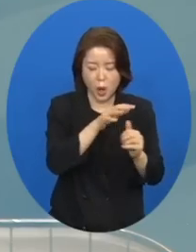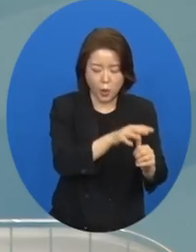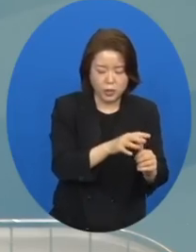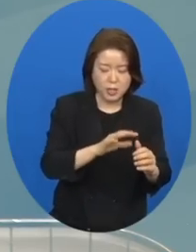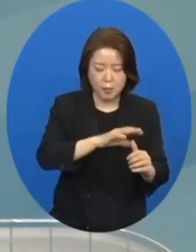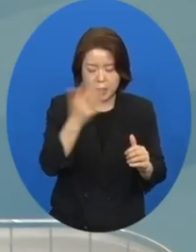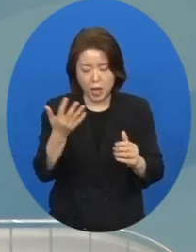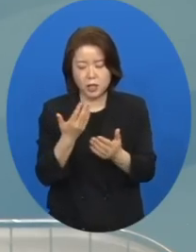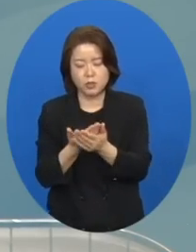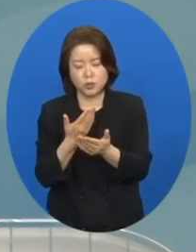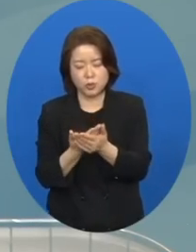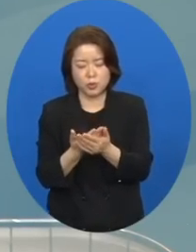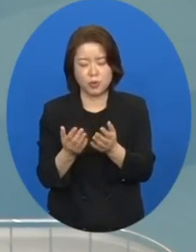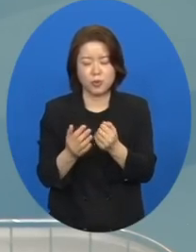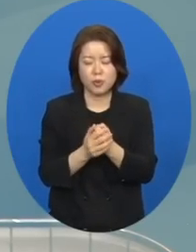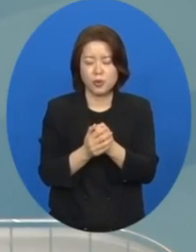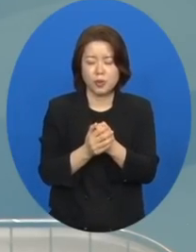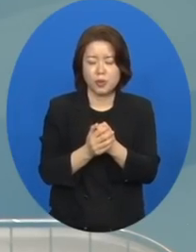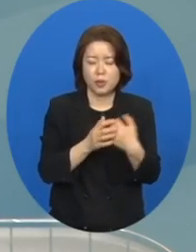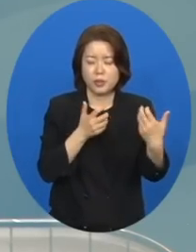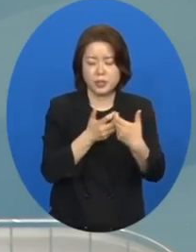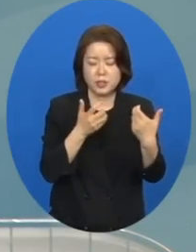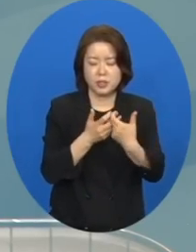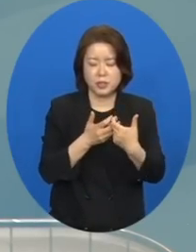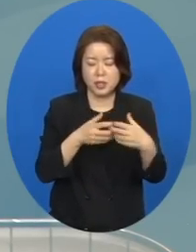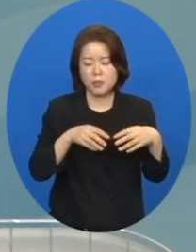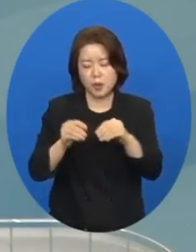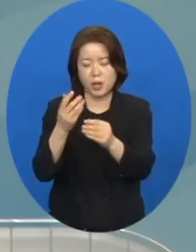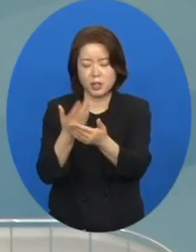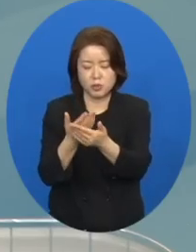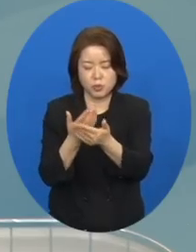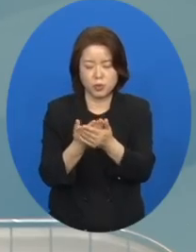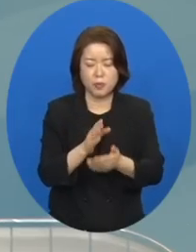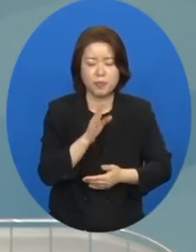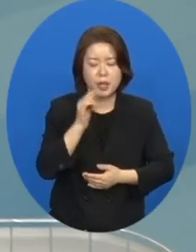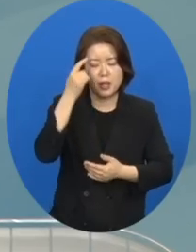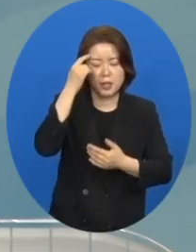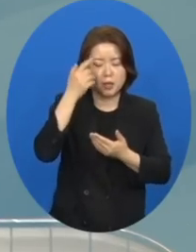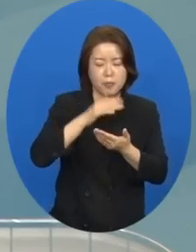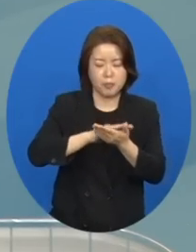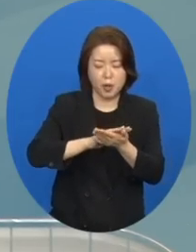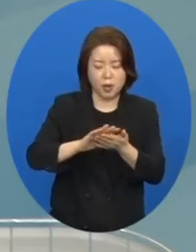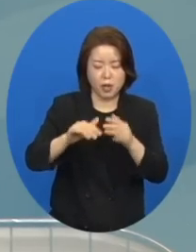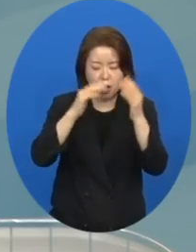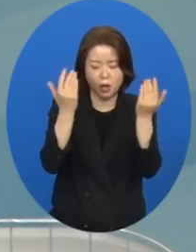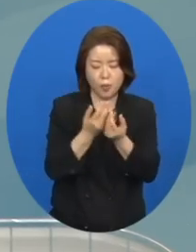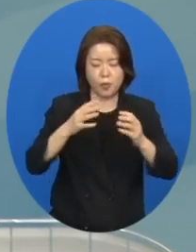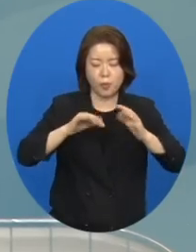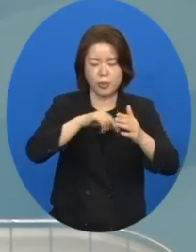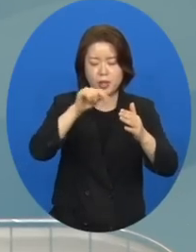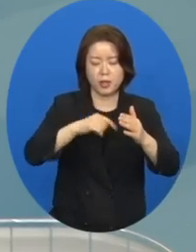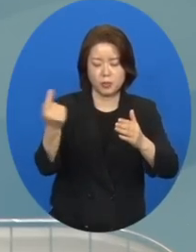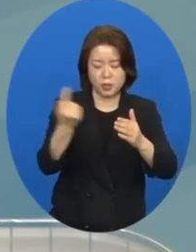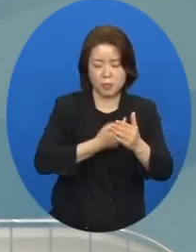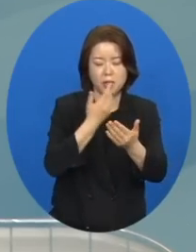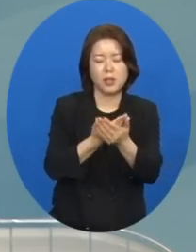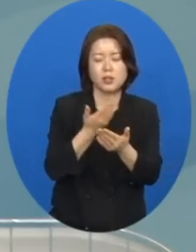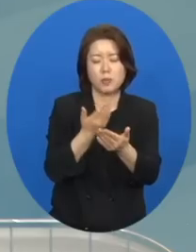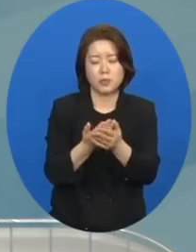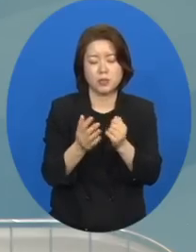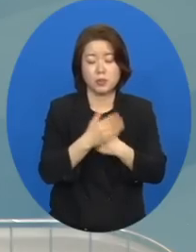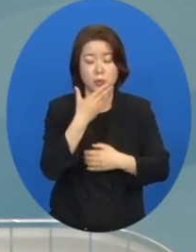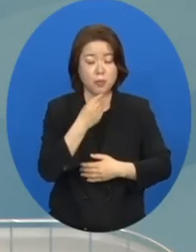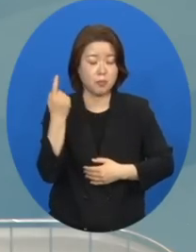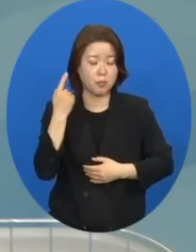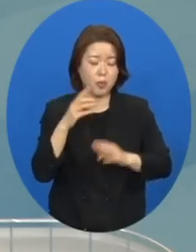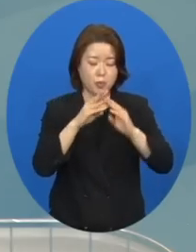해방 되게 해줄 수 없이 고 이 땅에 전쟁이 그치게 할 수도 참된 평강이 온단 가운데에 임하게 하여 줄 c 없어서 복음이 땅끝까지